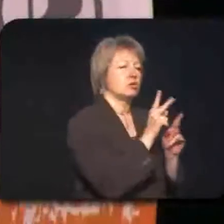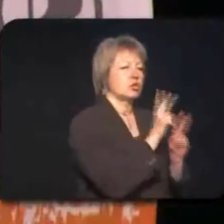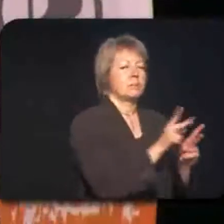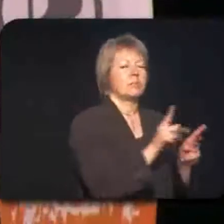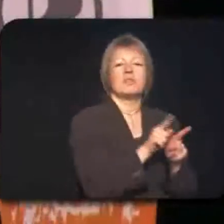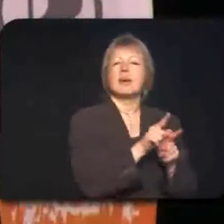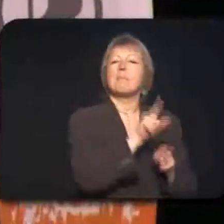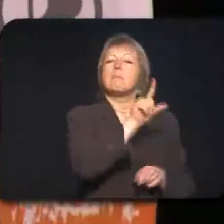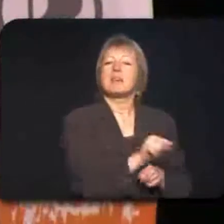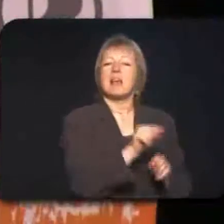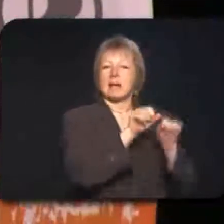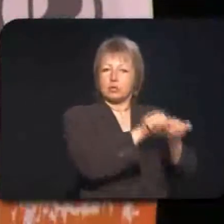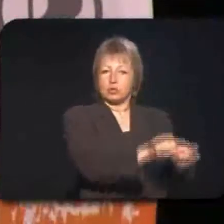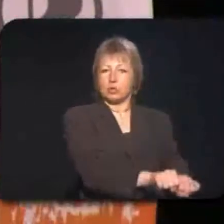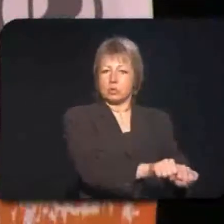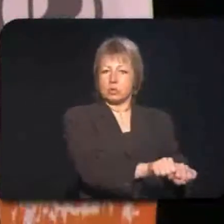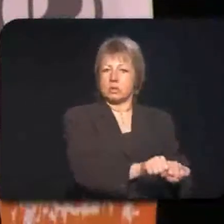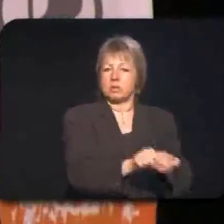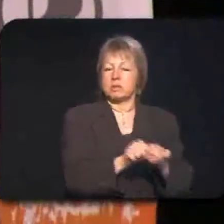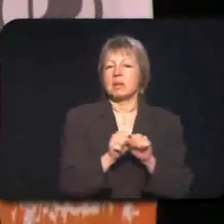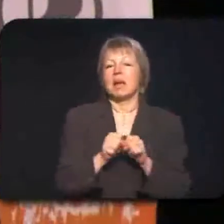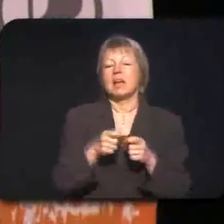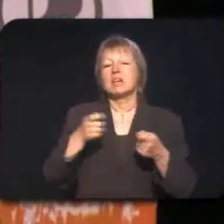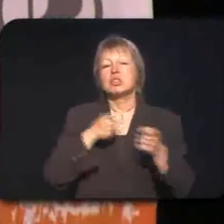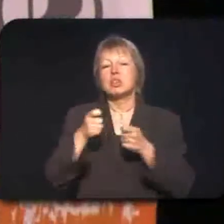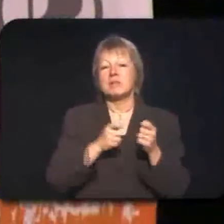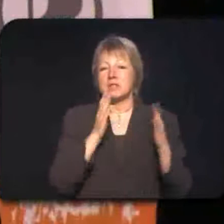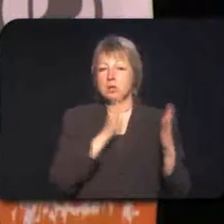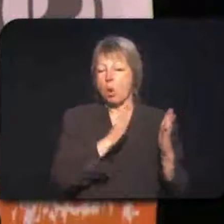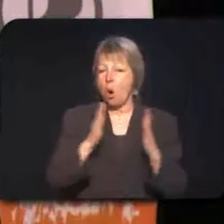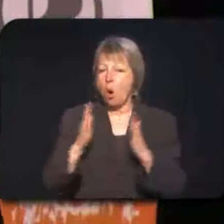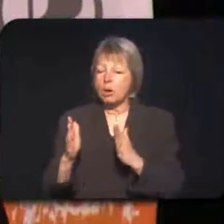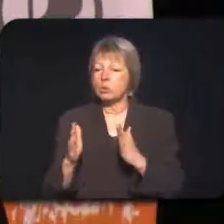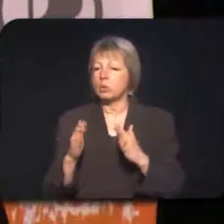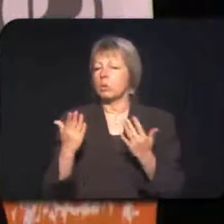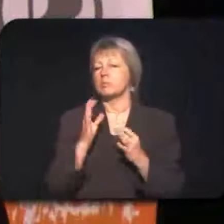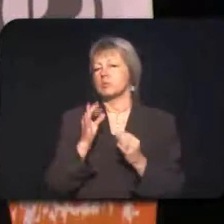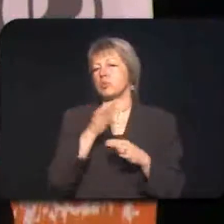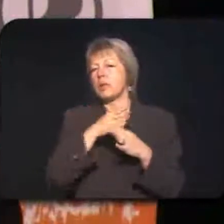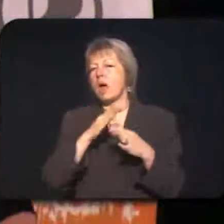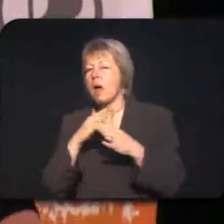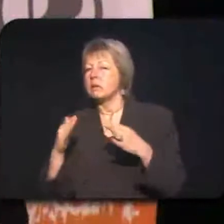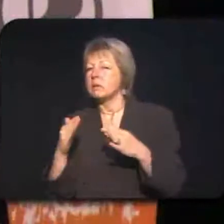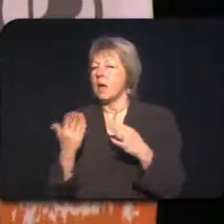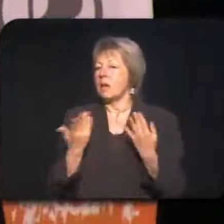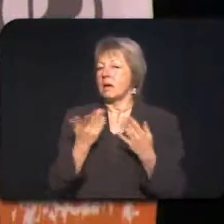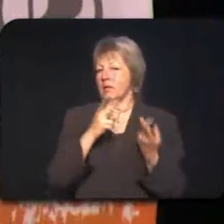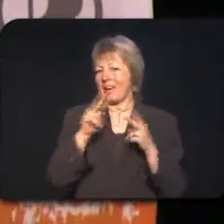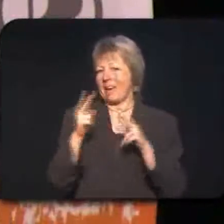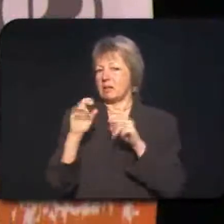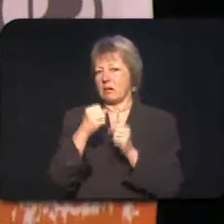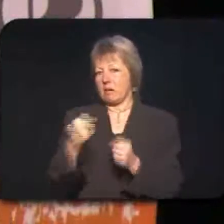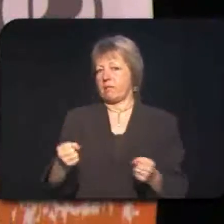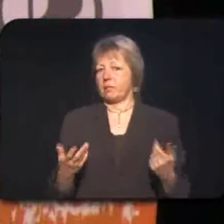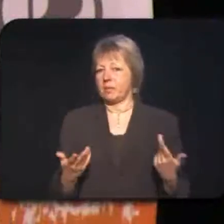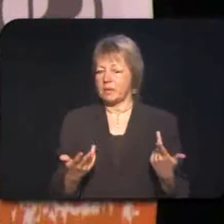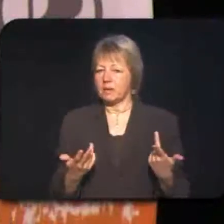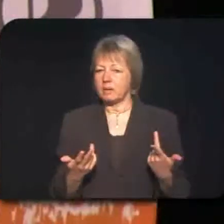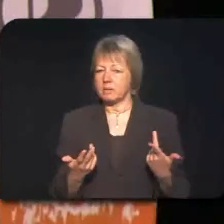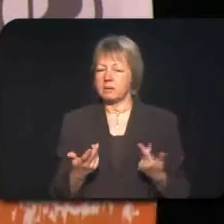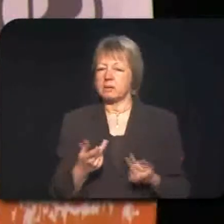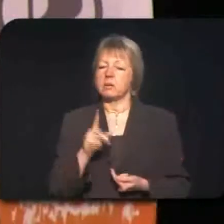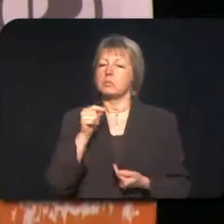anthrazit auch vor dass bestimmte Teile der Geo die nicht selbst ändern kann nehmen wir zum Beispiel an es gebe